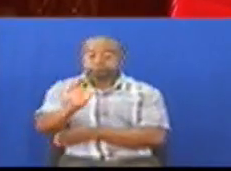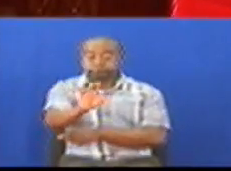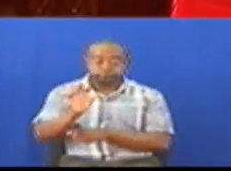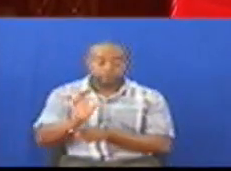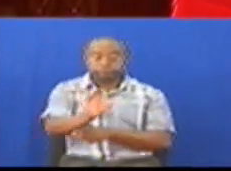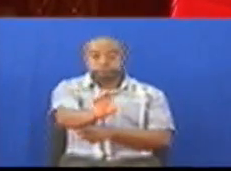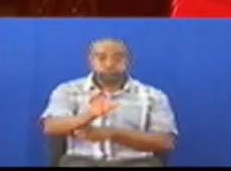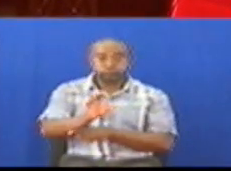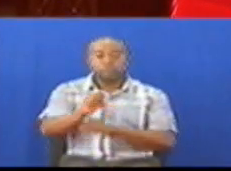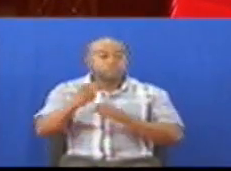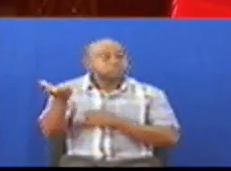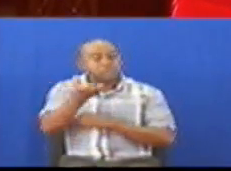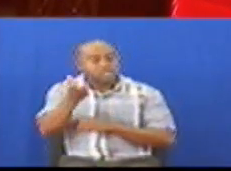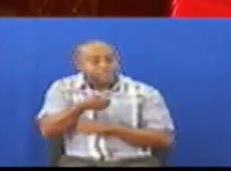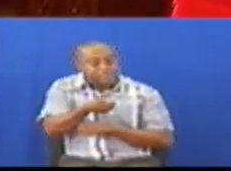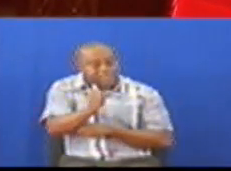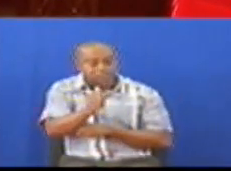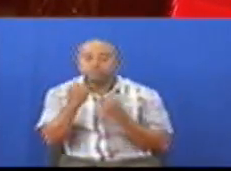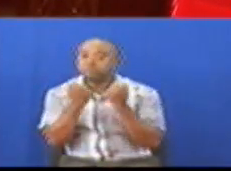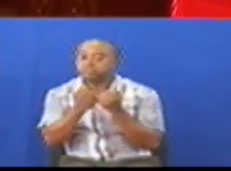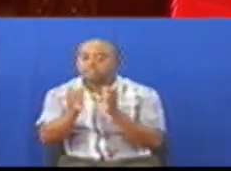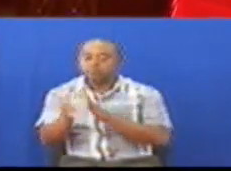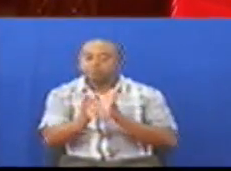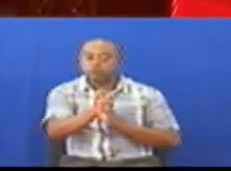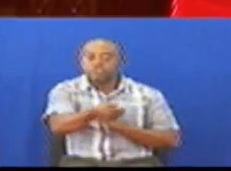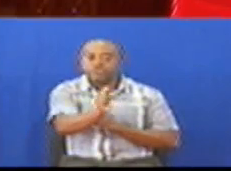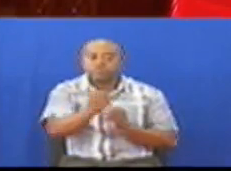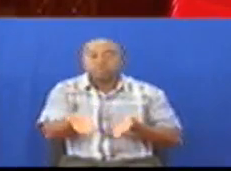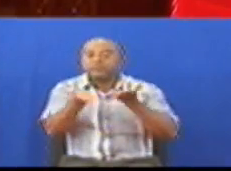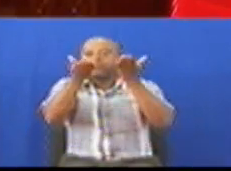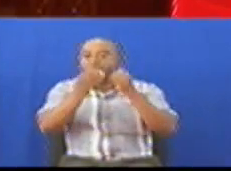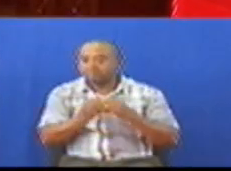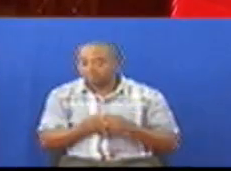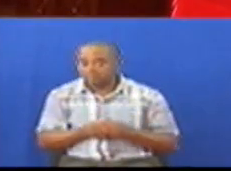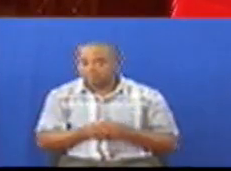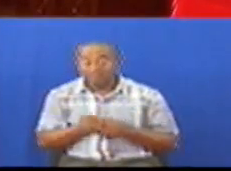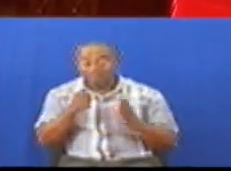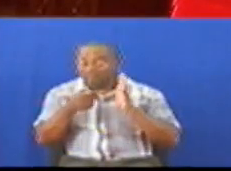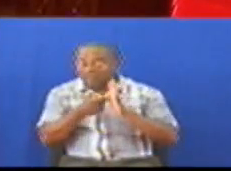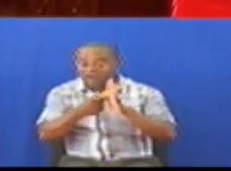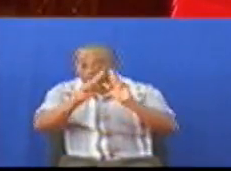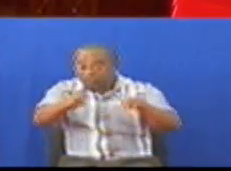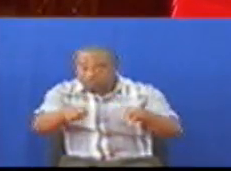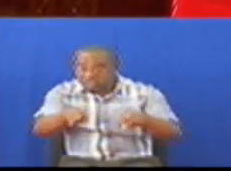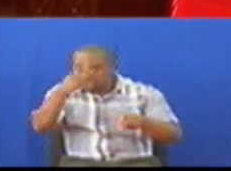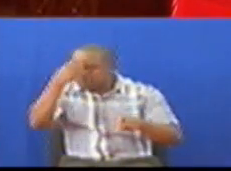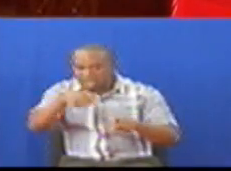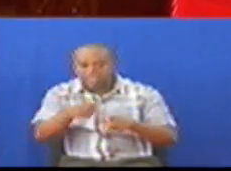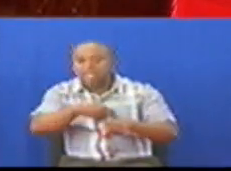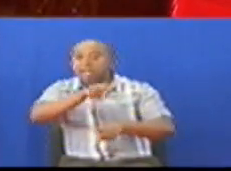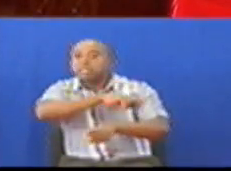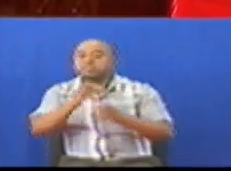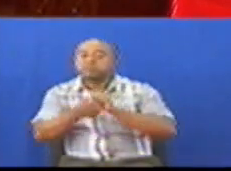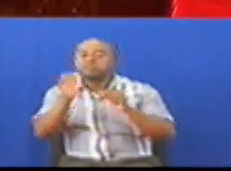na tayari ina mipango yake ya maendeleo. Kinyume na hapo ni kupoteza rasilimali nyingi bila kuwepo na matunda. Mheshimiwa Naibu